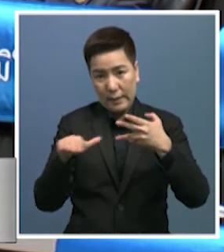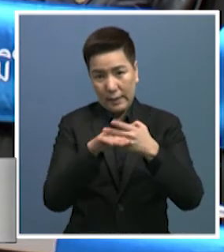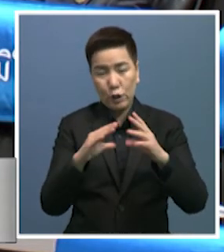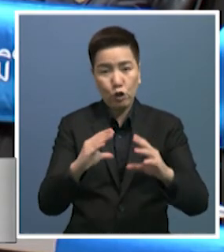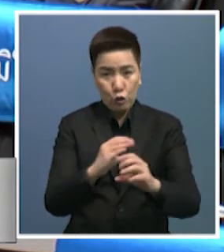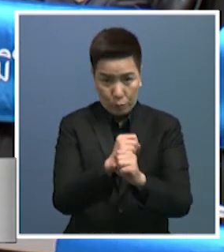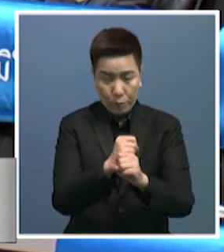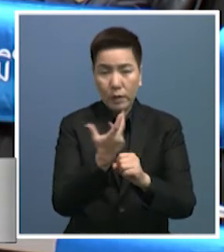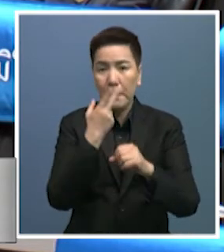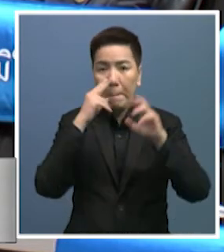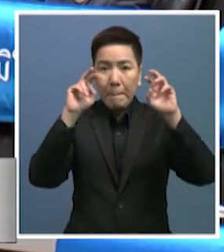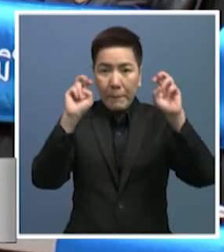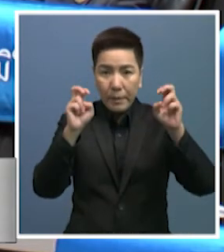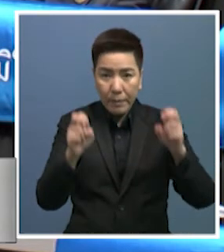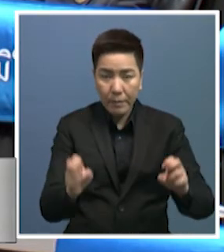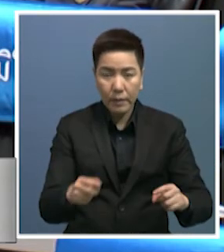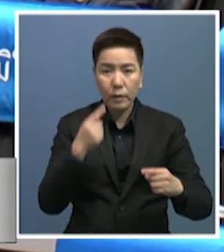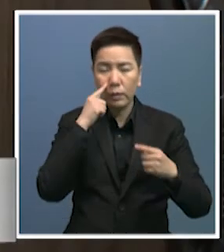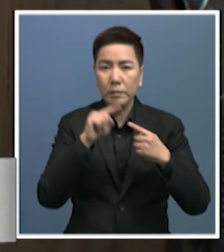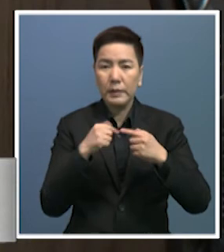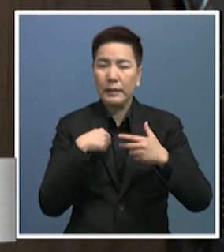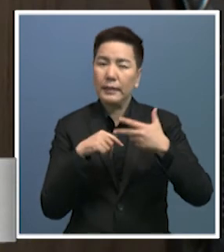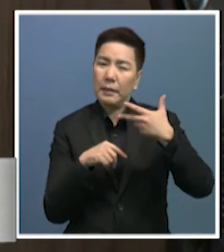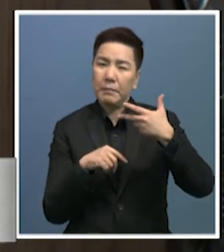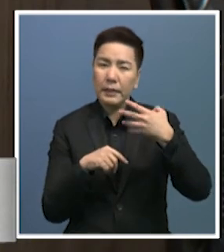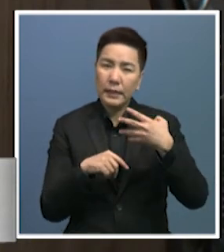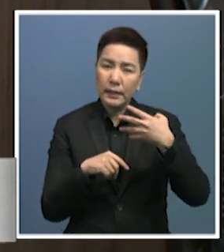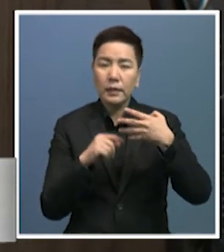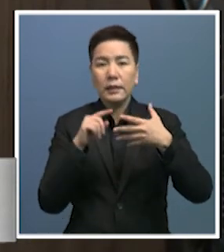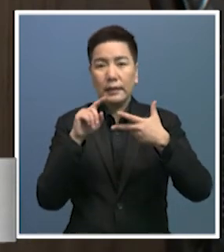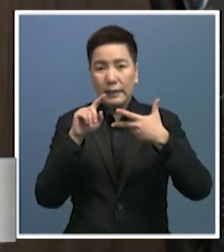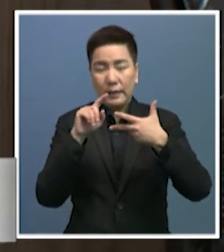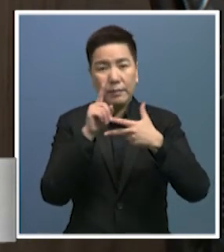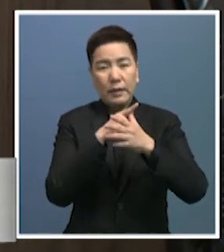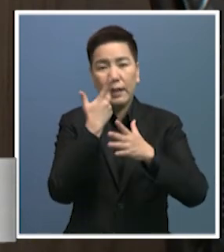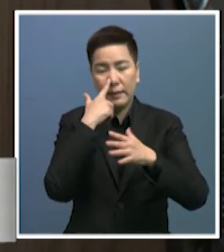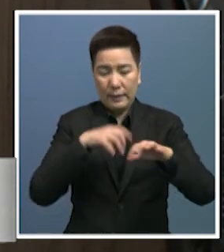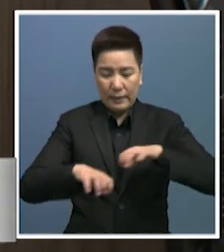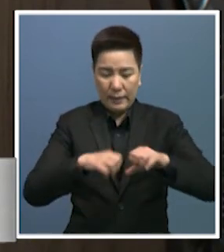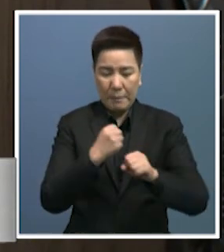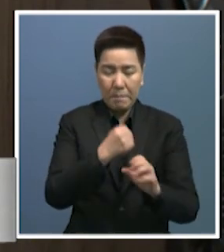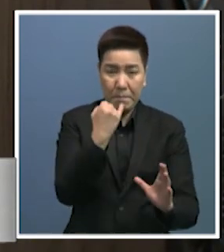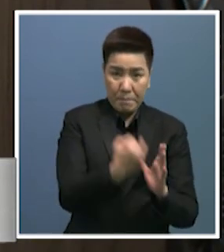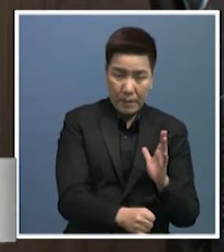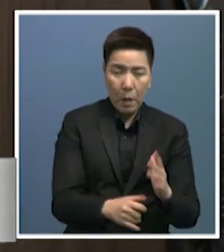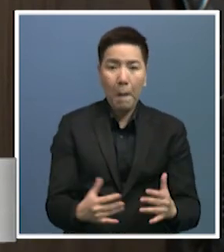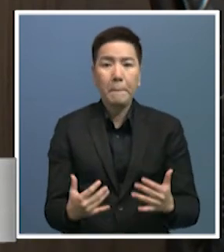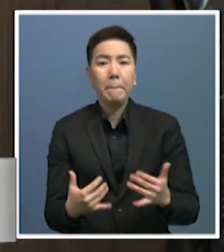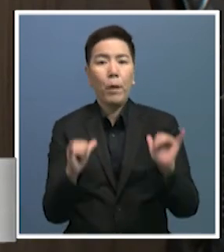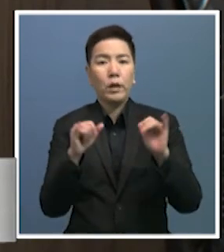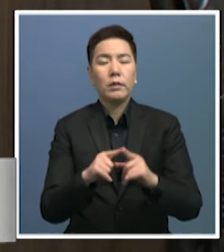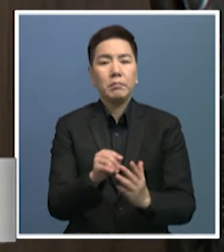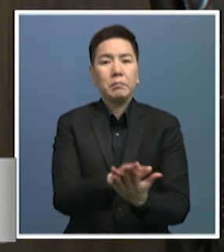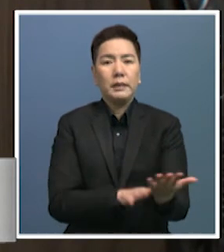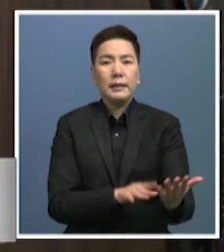ติดตามกันส่วนกระเด็นก็จะมีเค้าๆ 3-4เรื่องค่ะเรื่องแรกเป็นเรื่องการบริหารงานผิดพลาดปล่อยตาละเลยให้